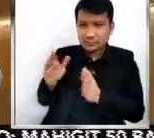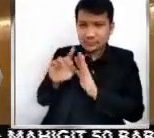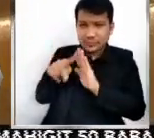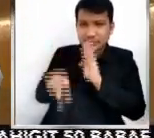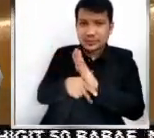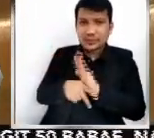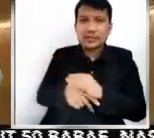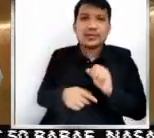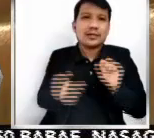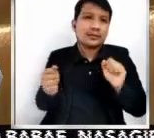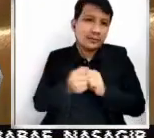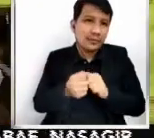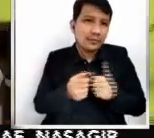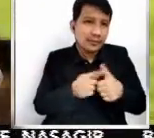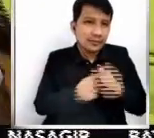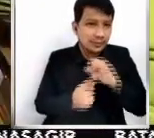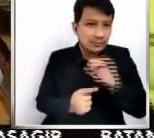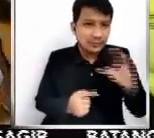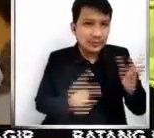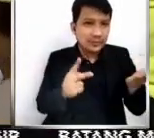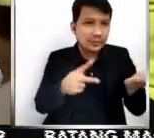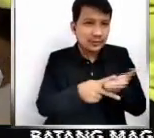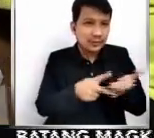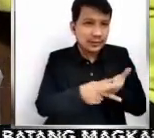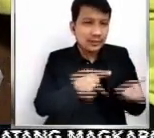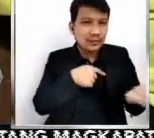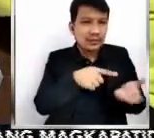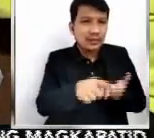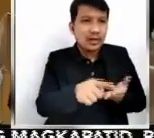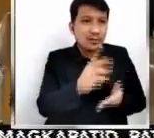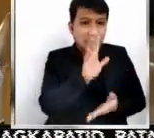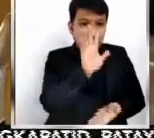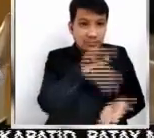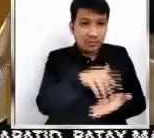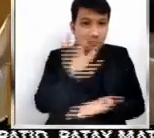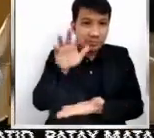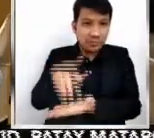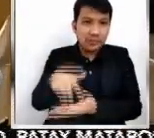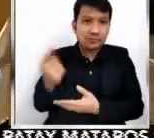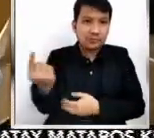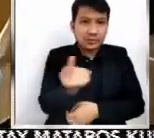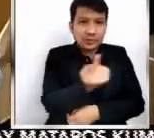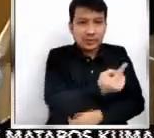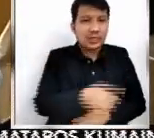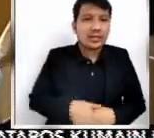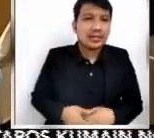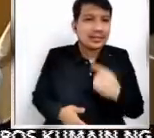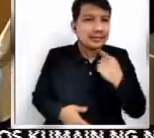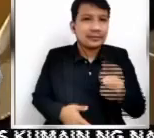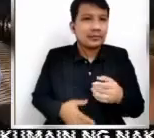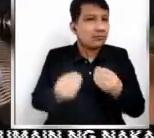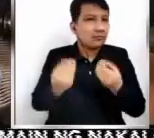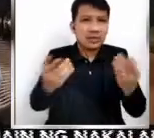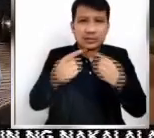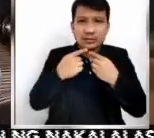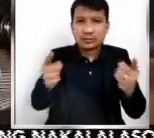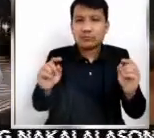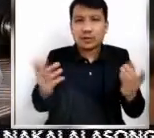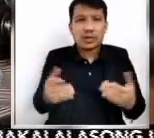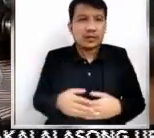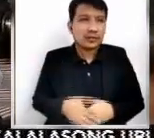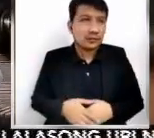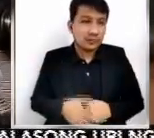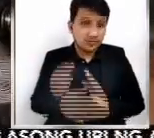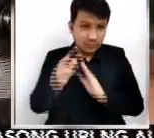citizen, tinikitan at pinagmulta ng tig 5,000 piso. Hindi na sila nagbigay ng pahayag. Yung legal na